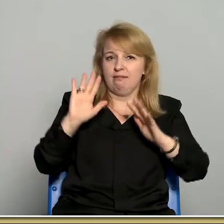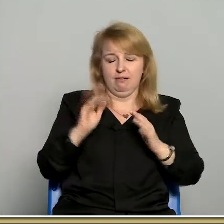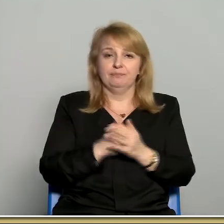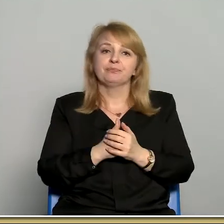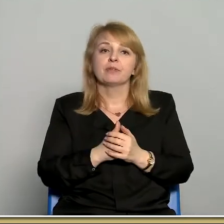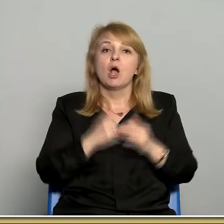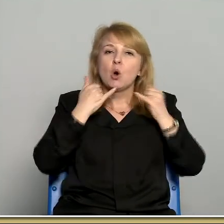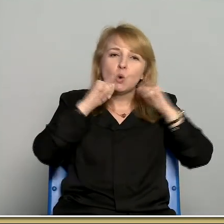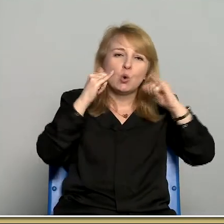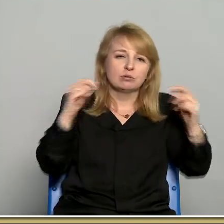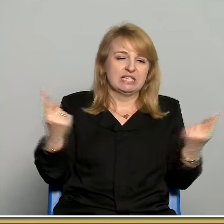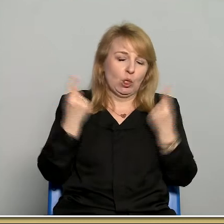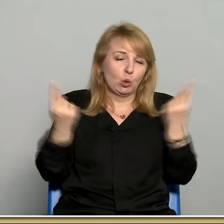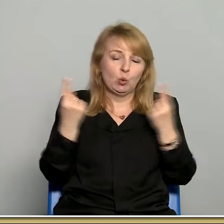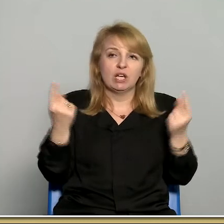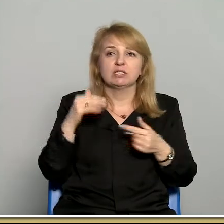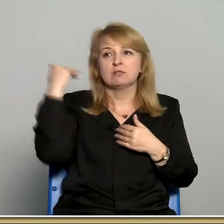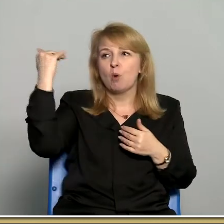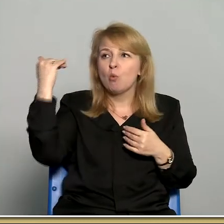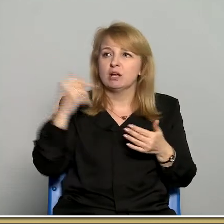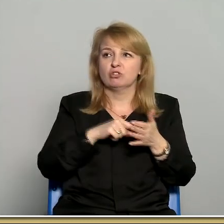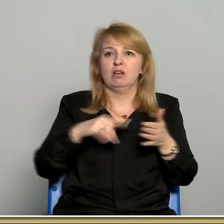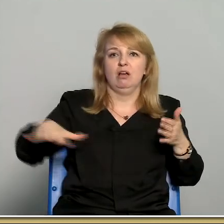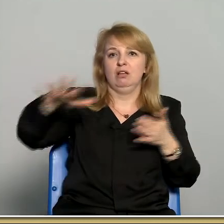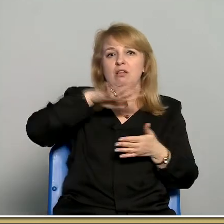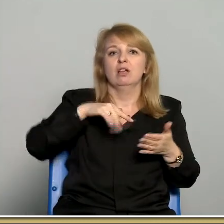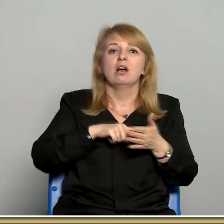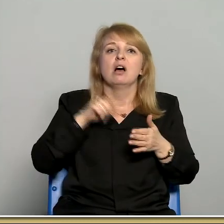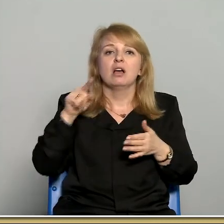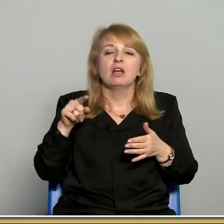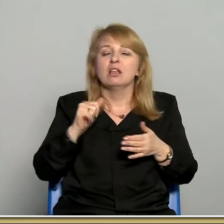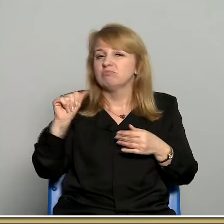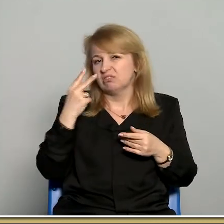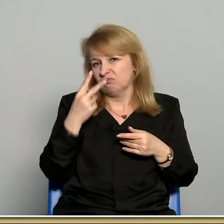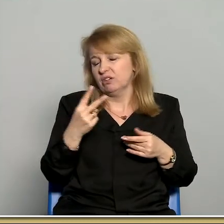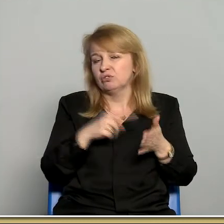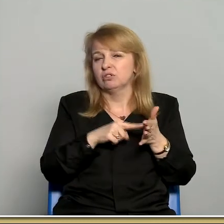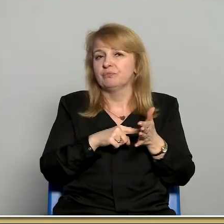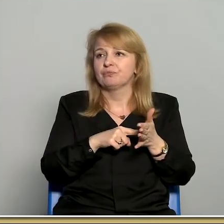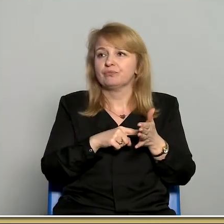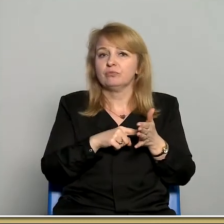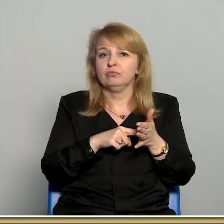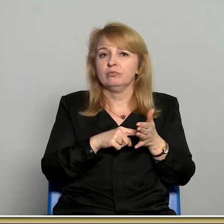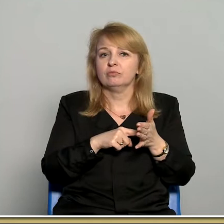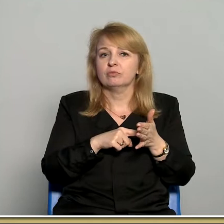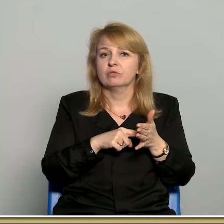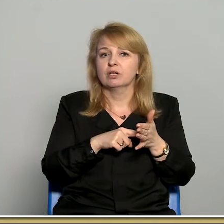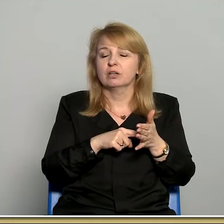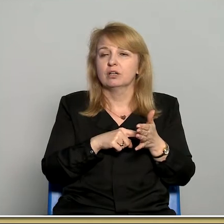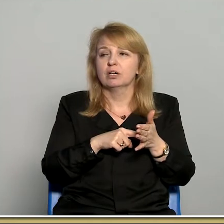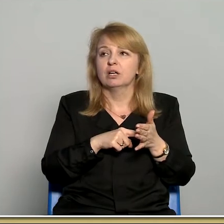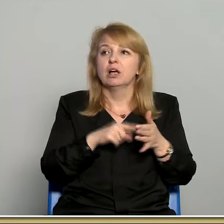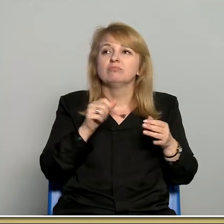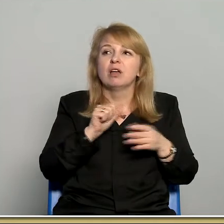Zróżnicowanie sytuacji społecznej to nie tylko zróżnicowanie w postaci na poszczególne podregiony ze